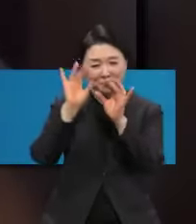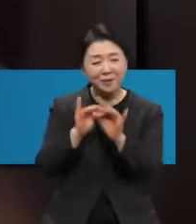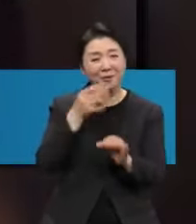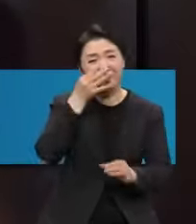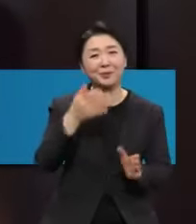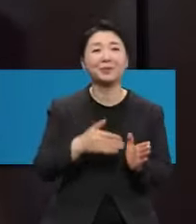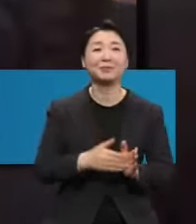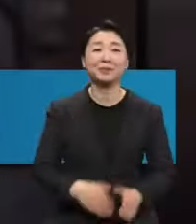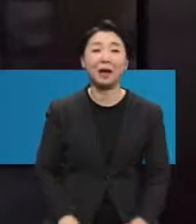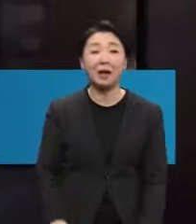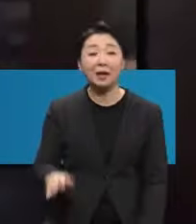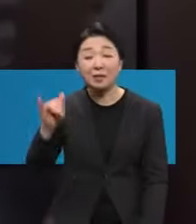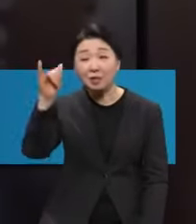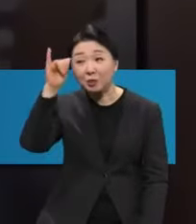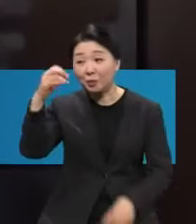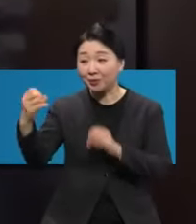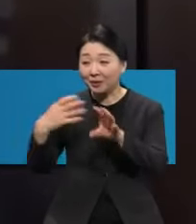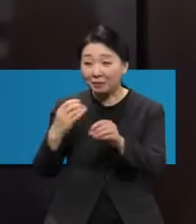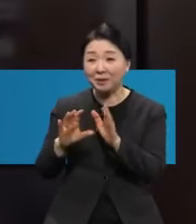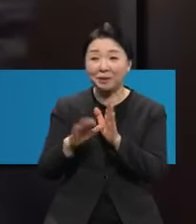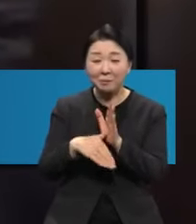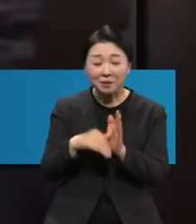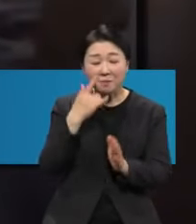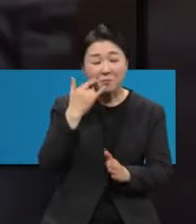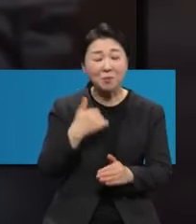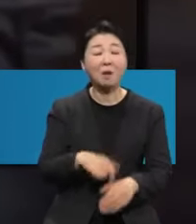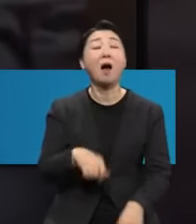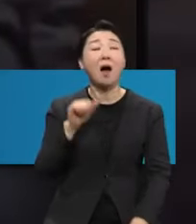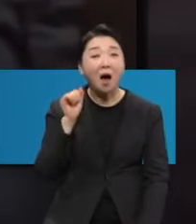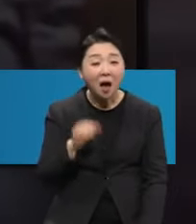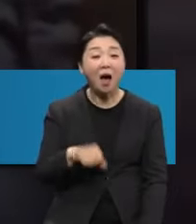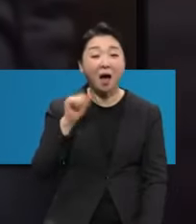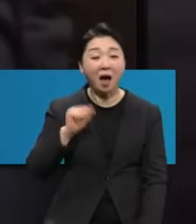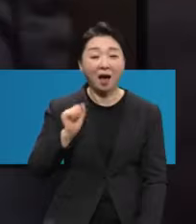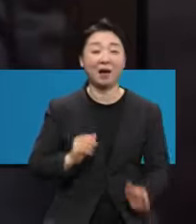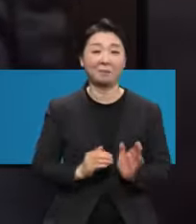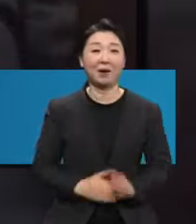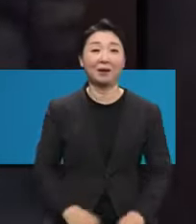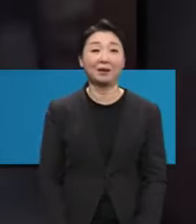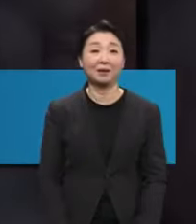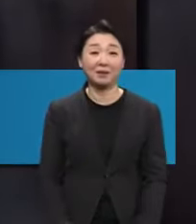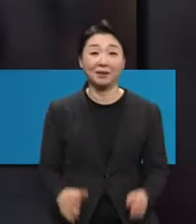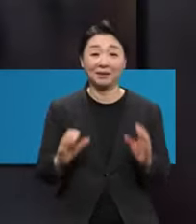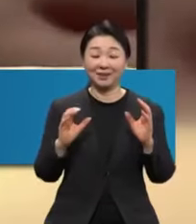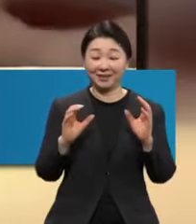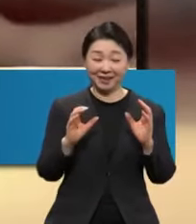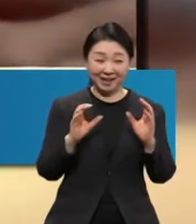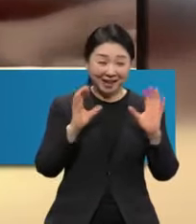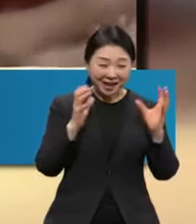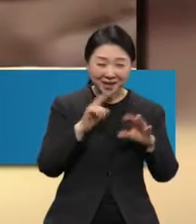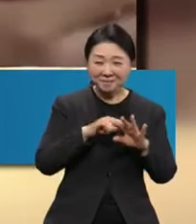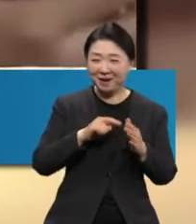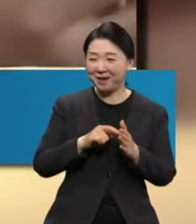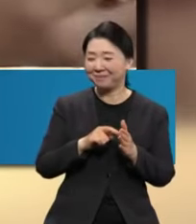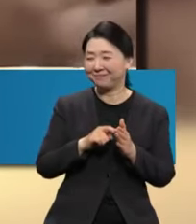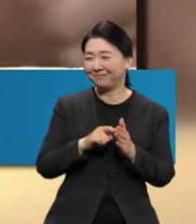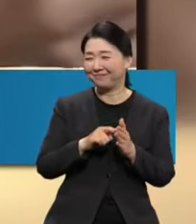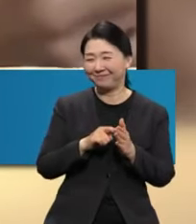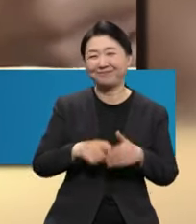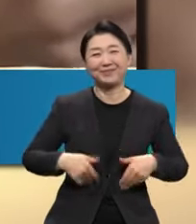보여주었습니다. 인공지능이 대답할 때마다 부모도 크게 끄덕거리면서 반응하죠. 아이도 마음이 조금 누그러진 것처럼